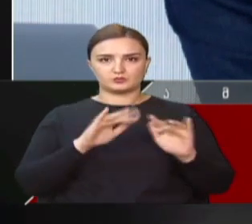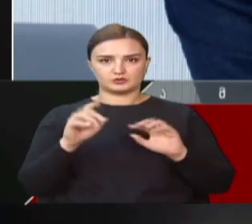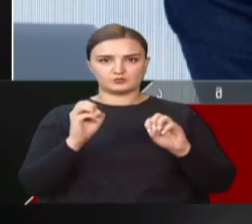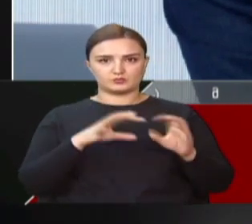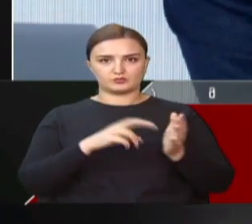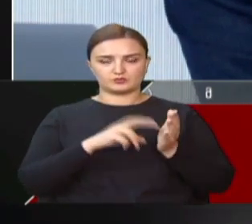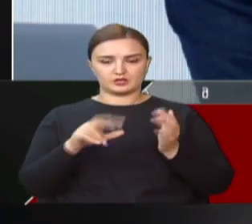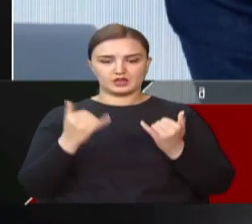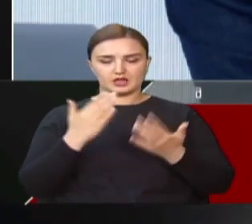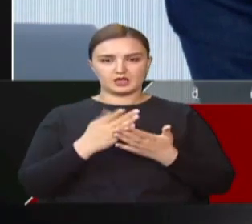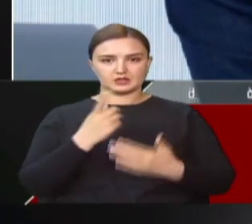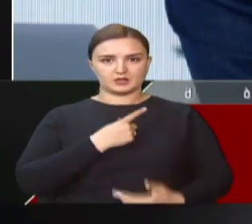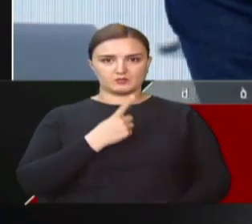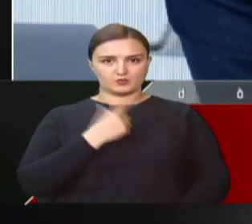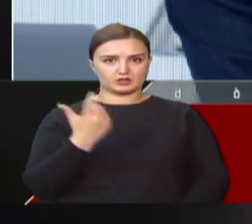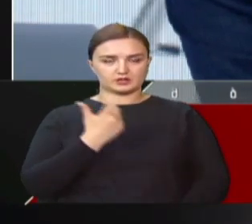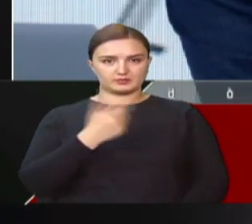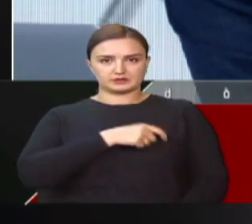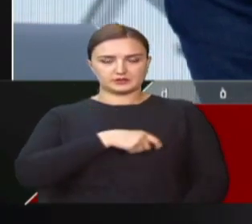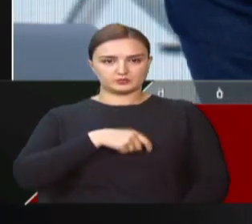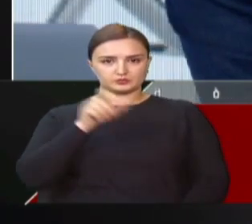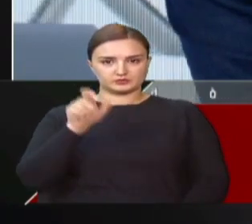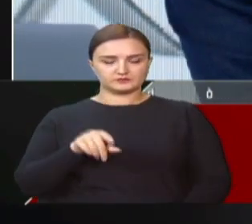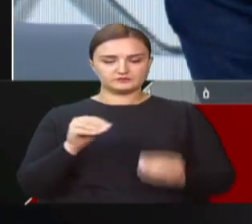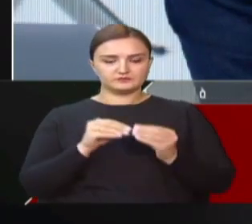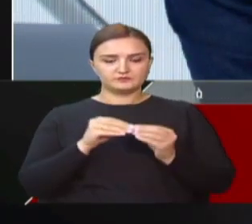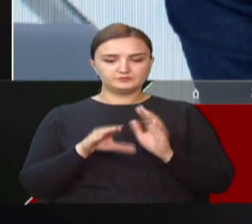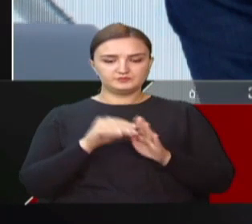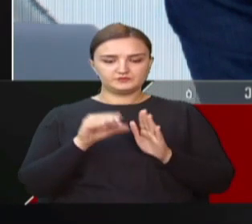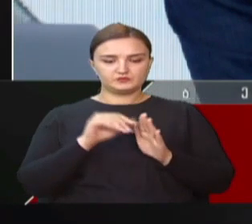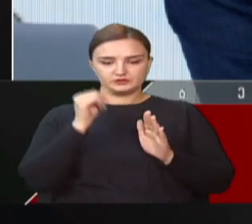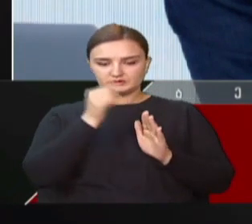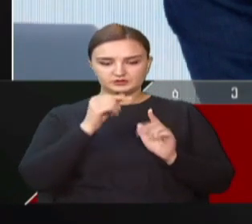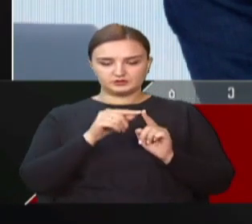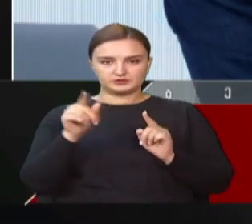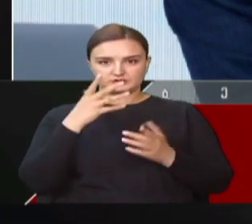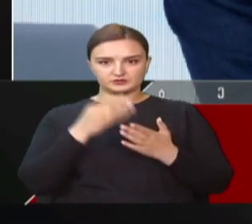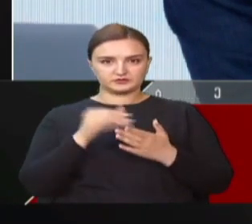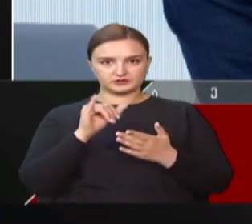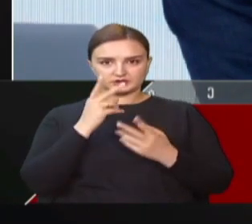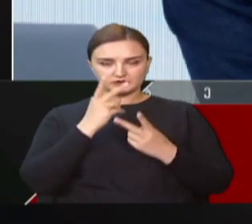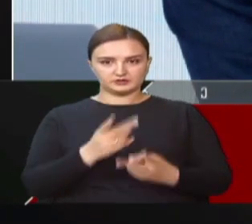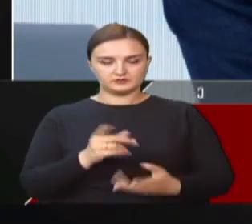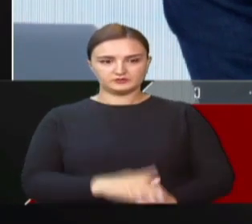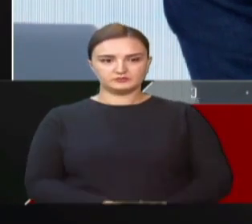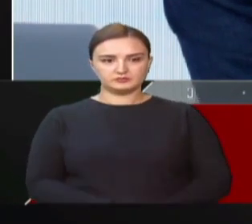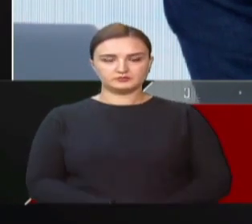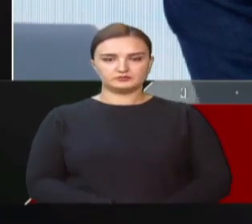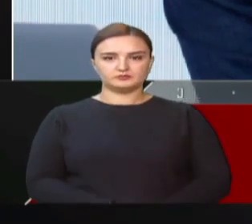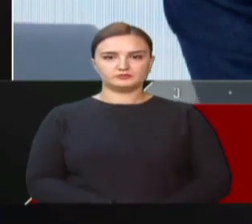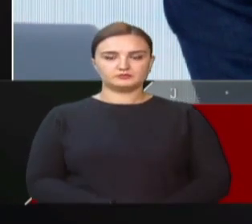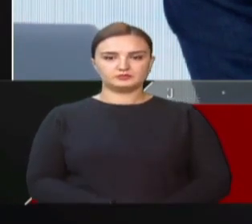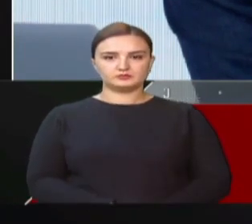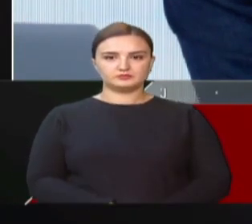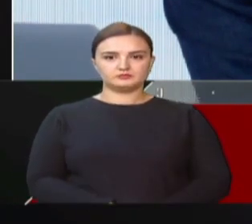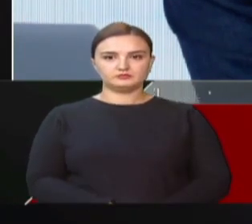მოძრაობა, ახლა ხართ დამოუკიდებელი დეპუტატი. აი იგივე საარჩევნო წელიწადში თქვენ თავს სათხედავთ, ქალბატონ ხატია? ხო,